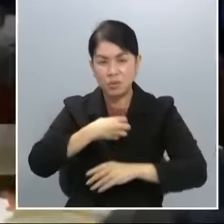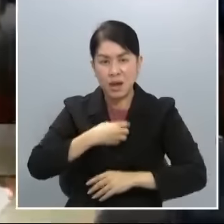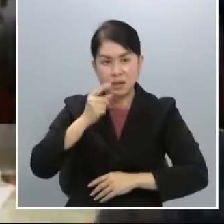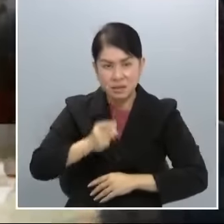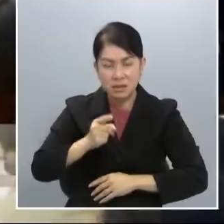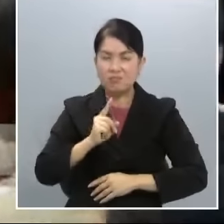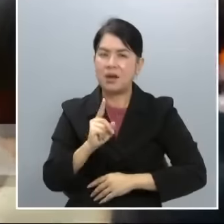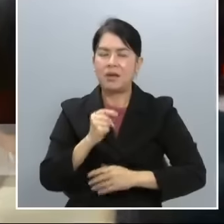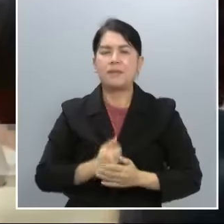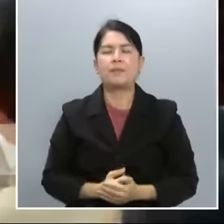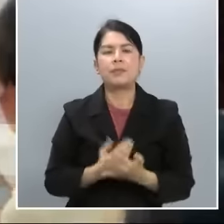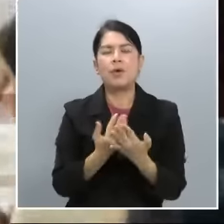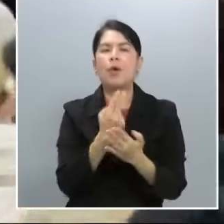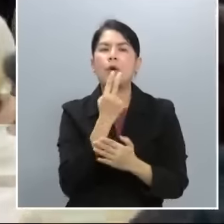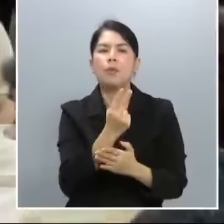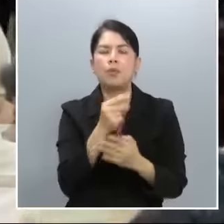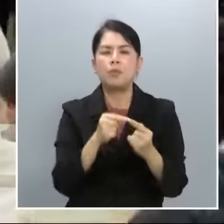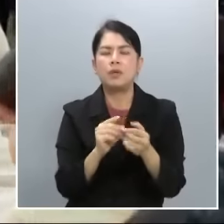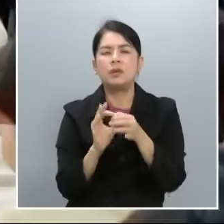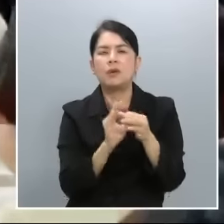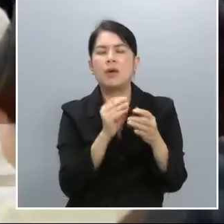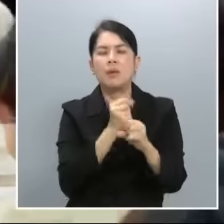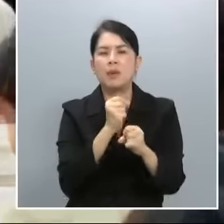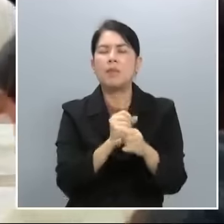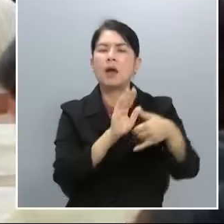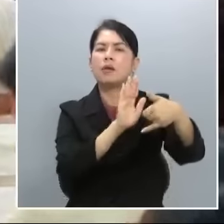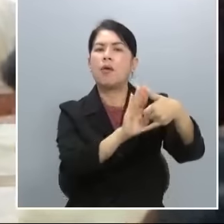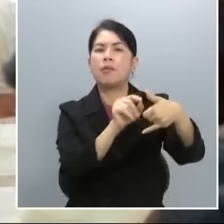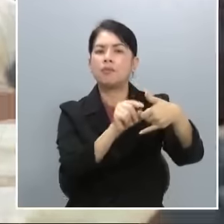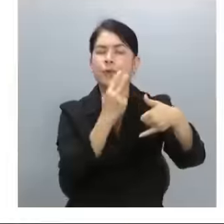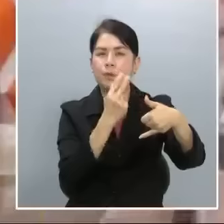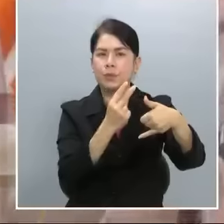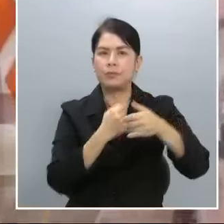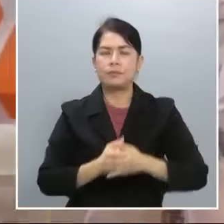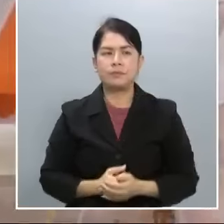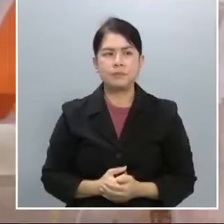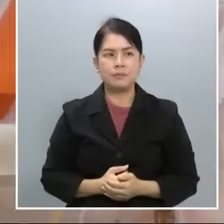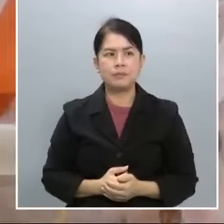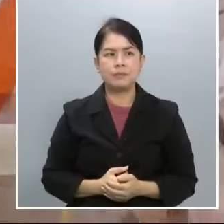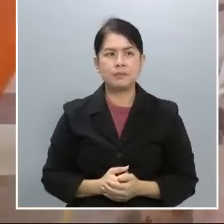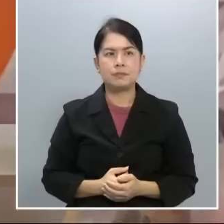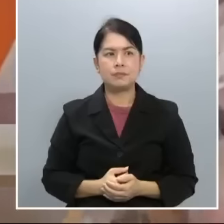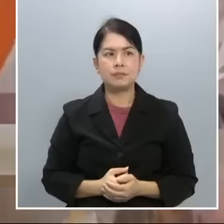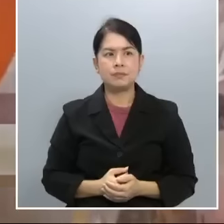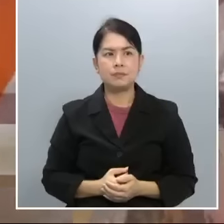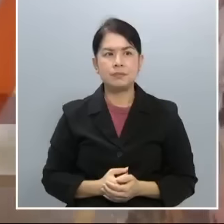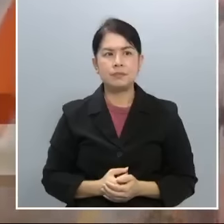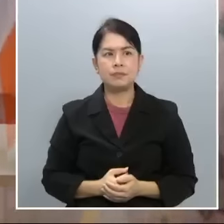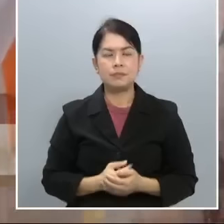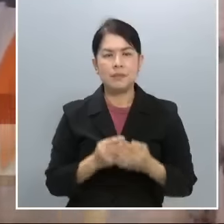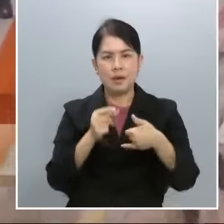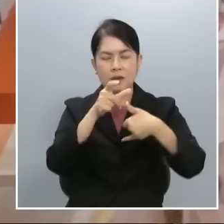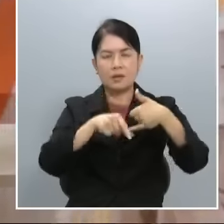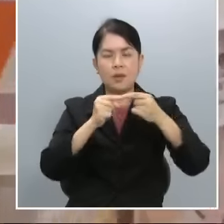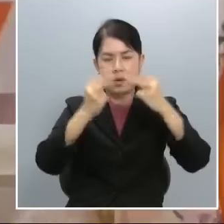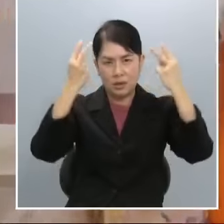งจะต้องพิสูจน์การผ่านการทำงานจริงๆ ผมค ิ ดว่าสำหรับนายกรัฐมนตรีคนใหม่ก็คงจะ